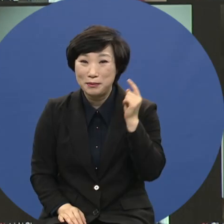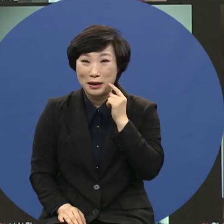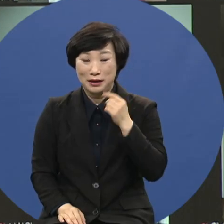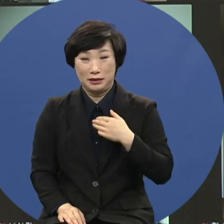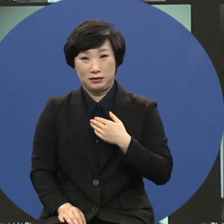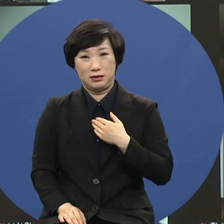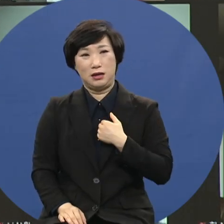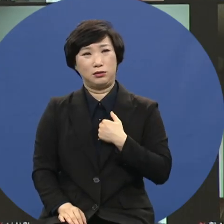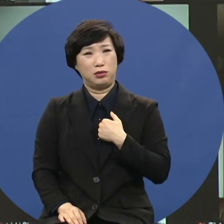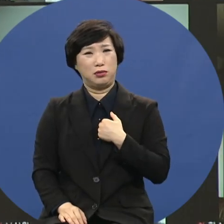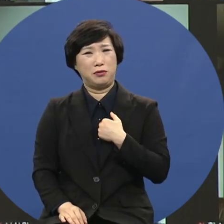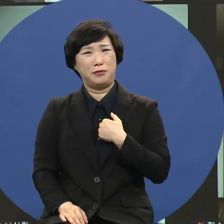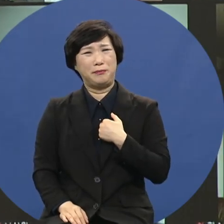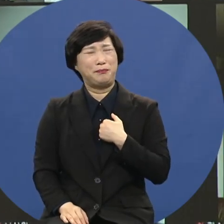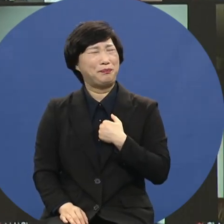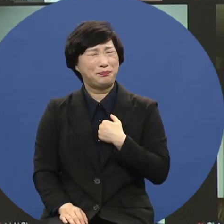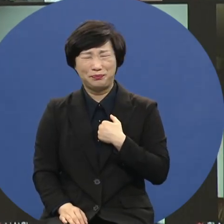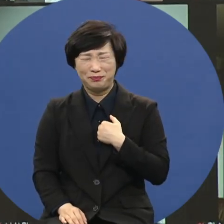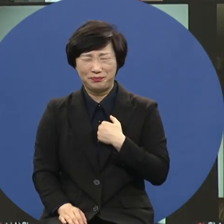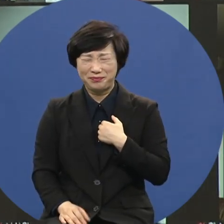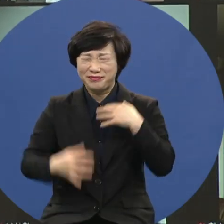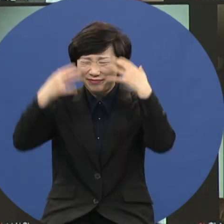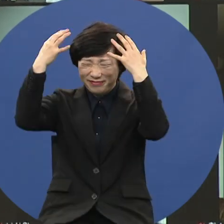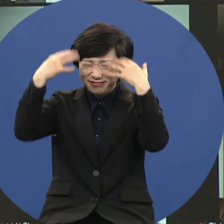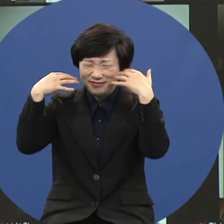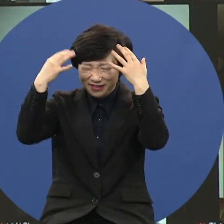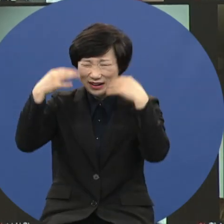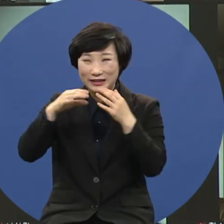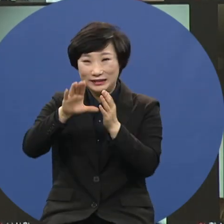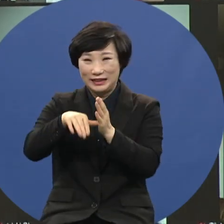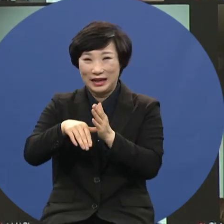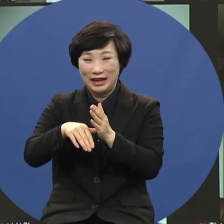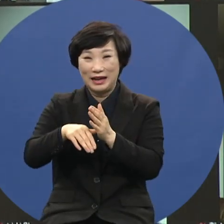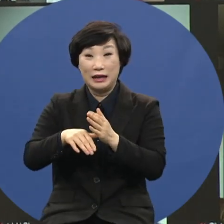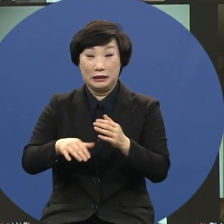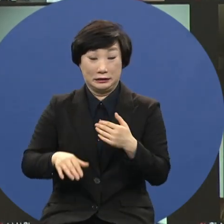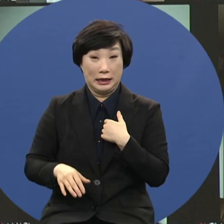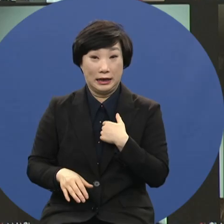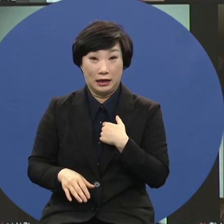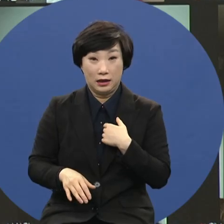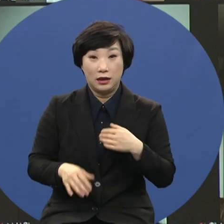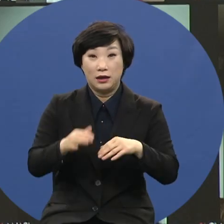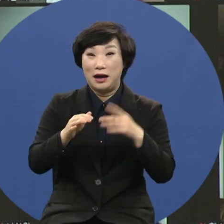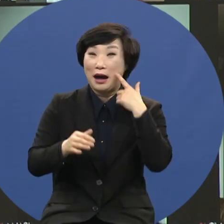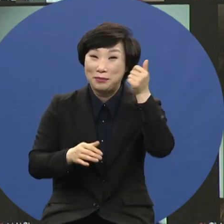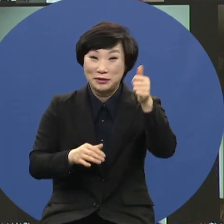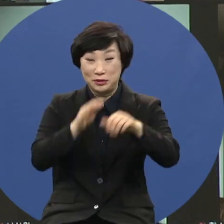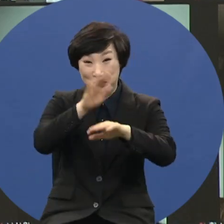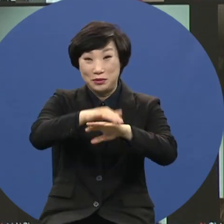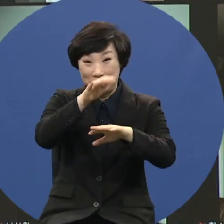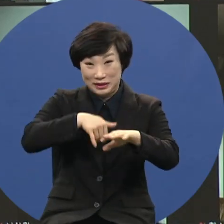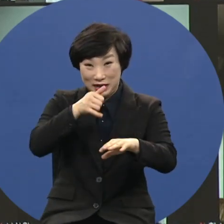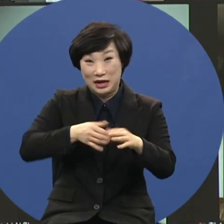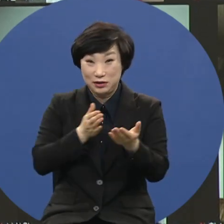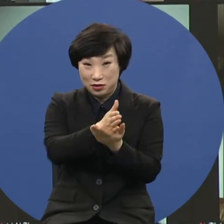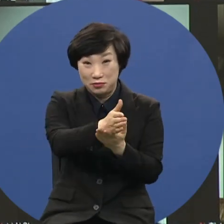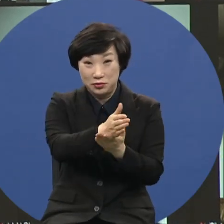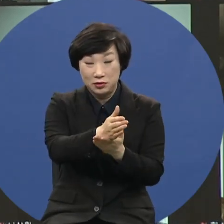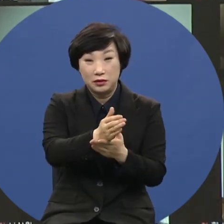저도 어느 한낮에 내 농부의 아들이니까 일해본 적